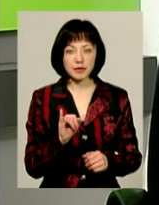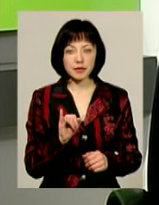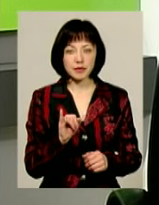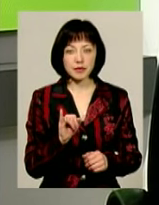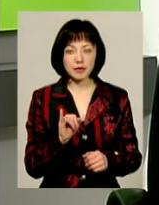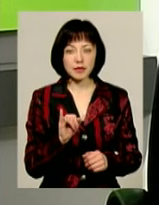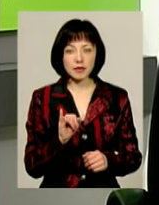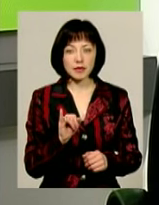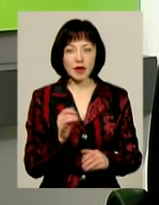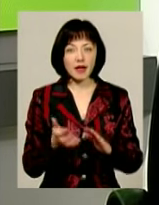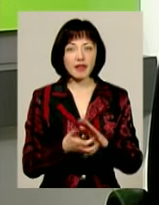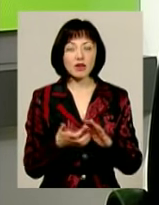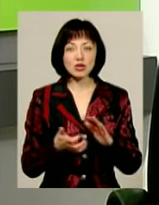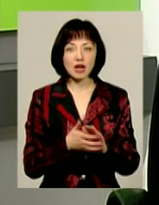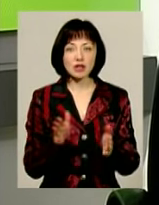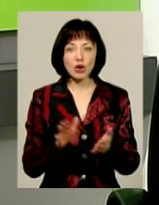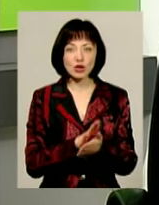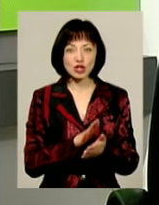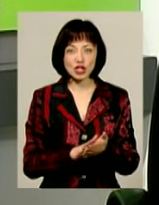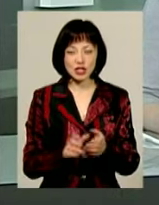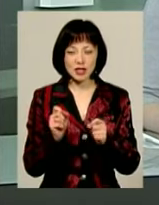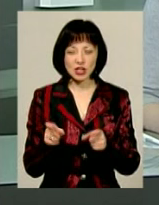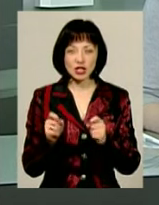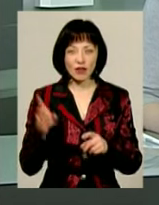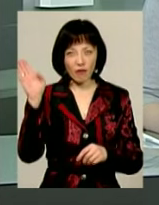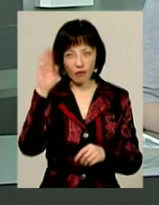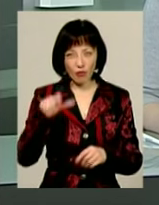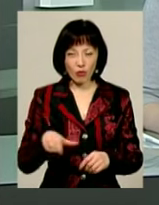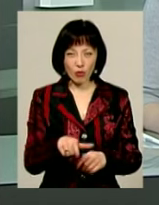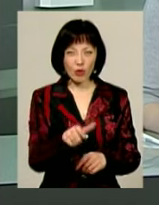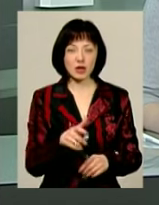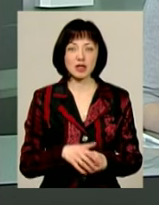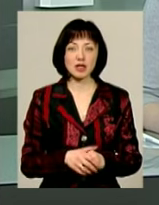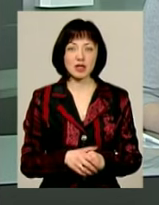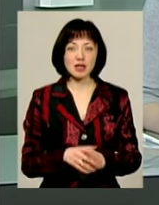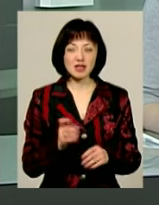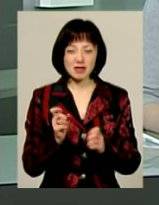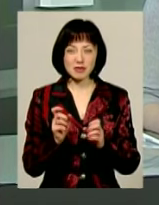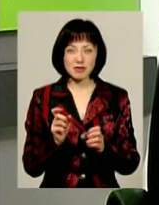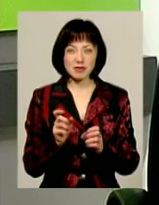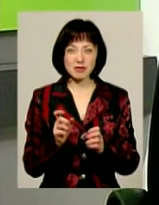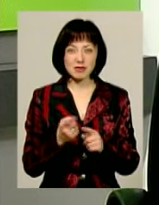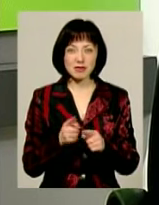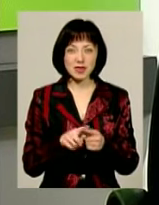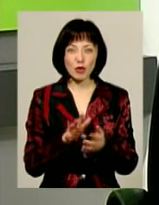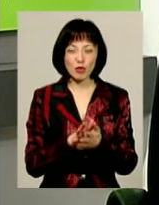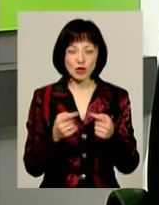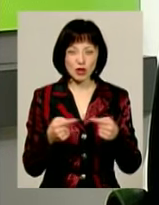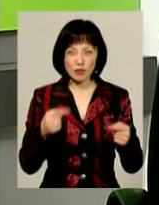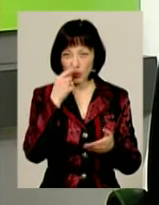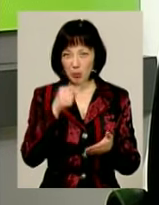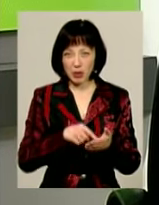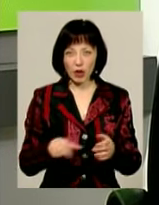і скид недостатньо очищених стічних вод у водні об'єкти, чим заносяться забруднюючі